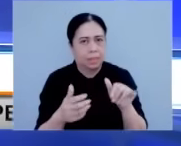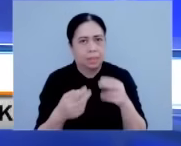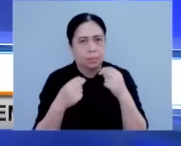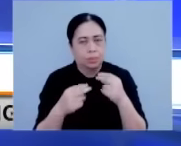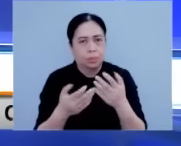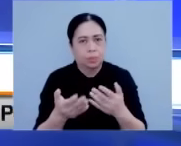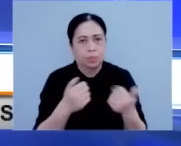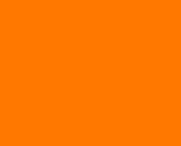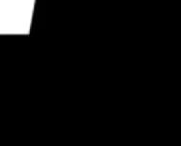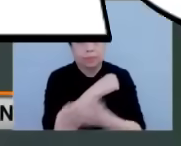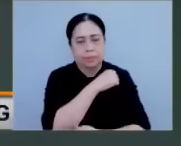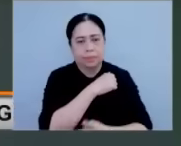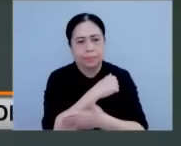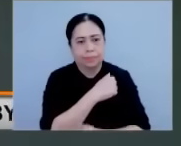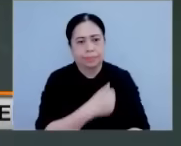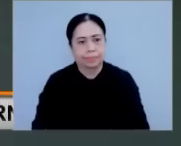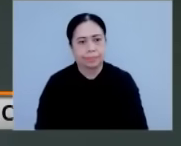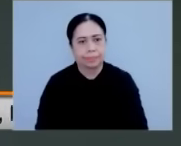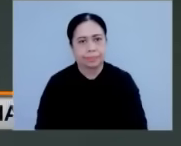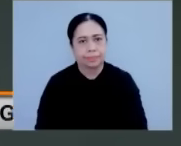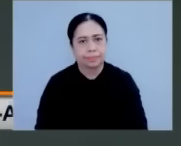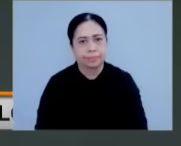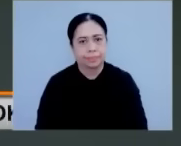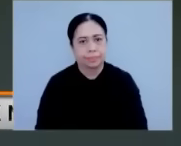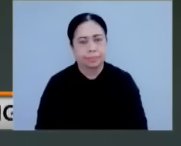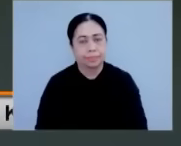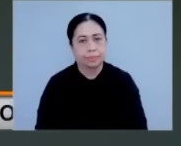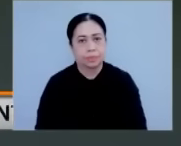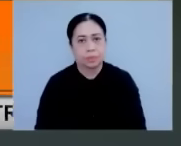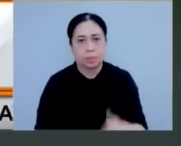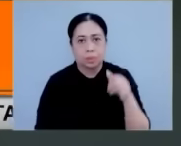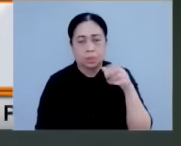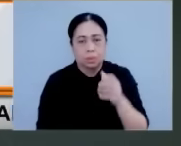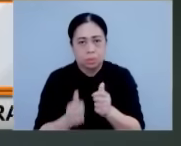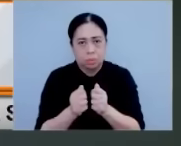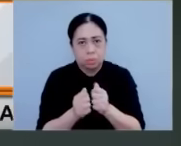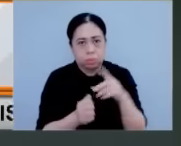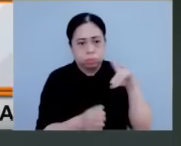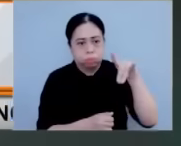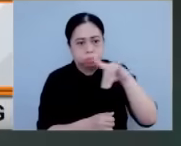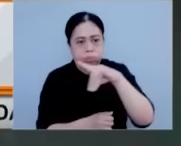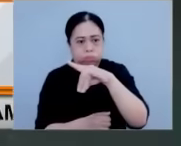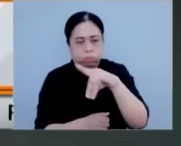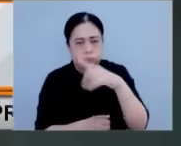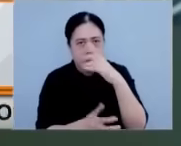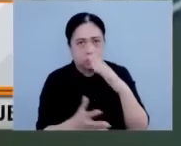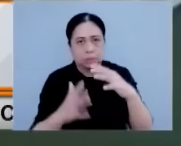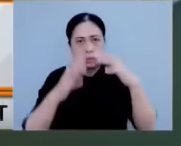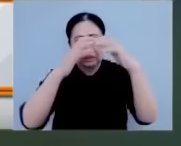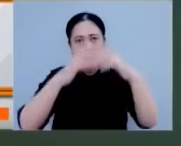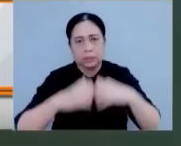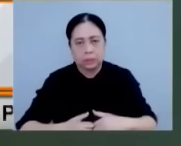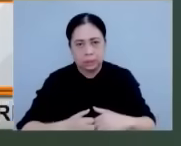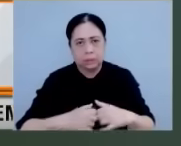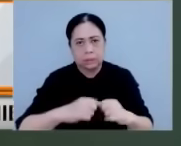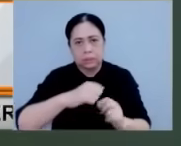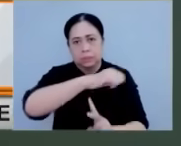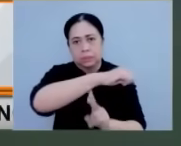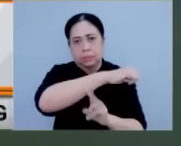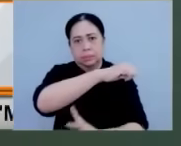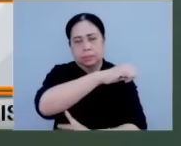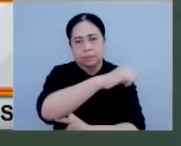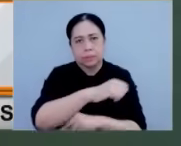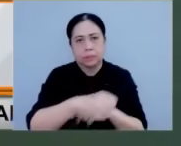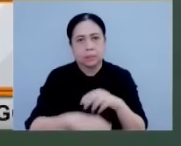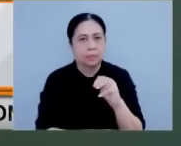Abroad. Sa drone video na ito, kitang-kitang pinsala ng gumuhong Francis Scott Key Bridge sa Baltimore, Maryland